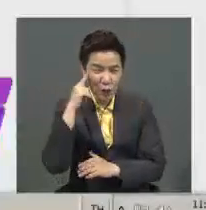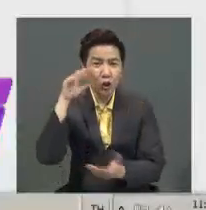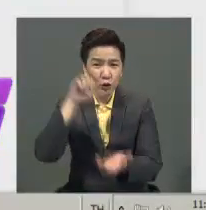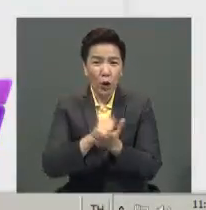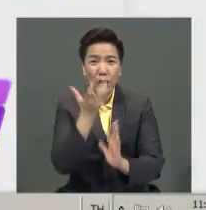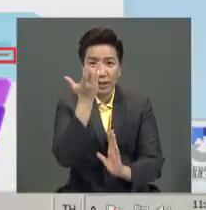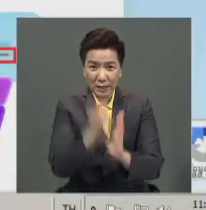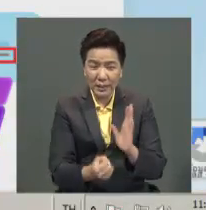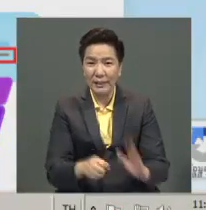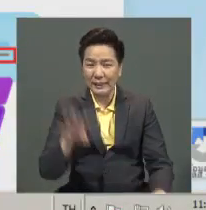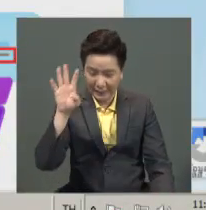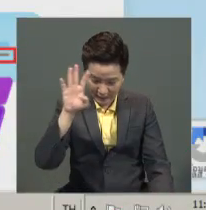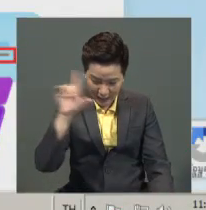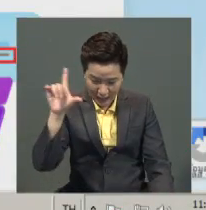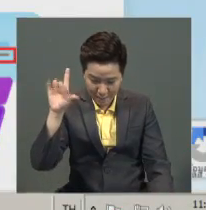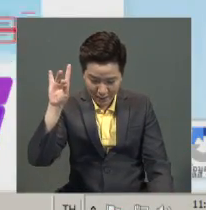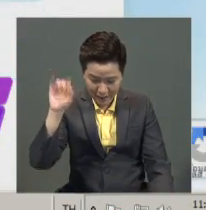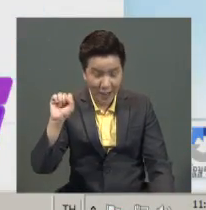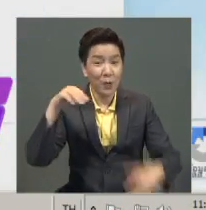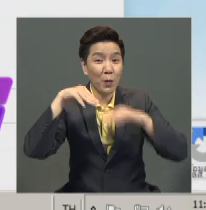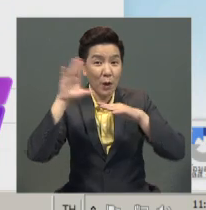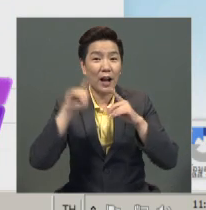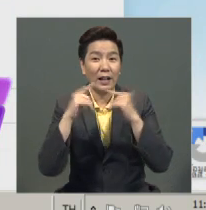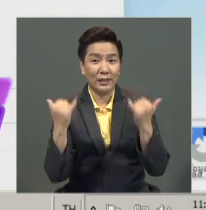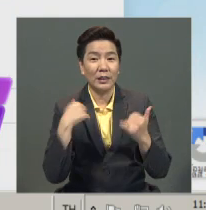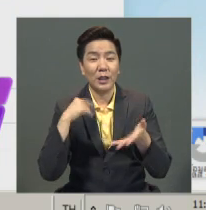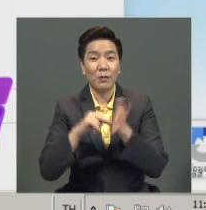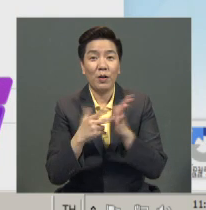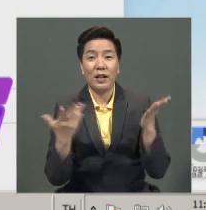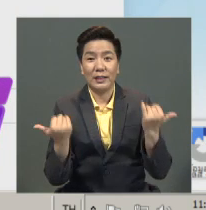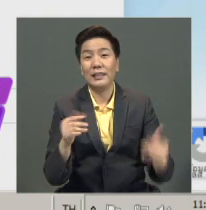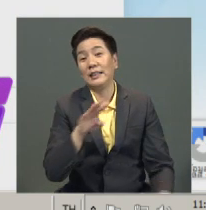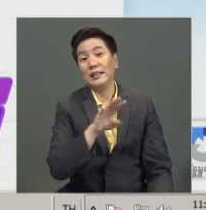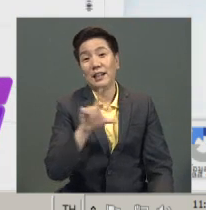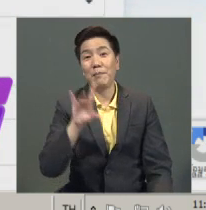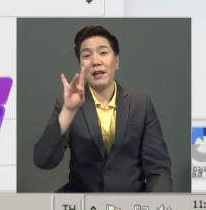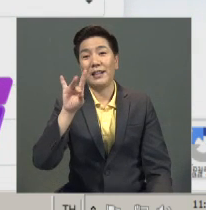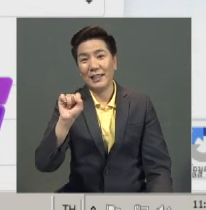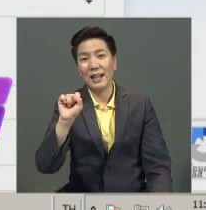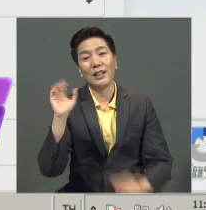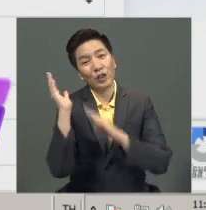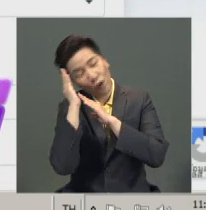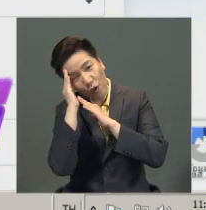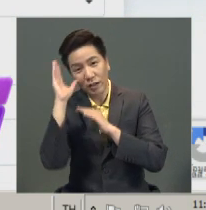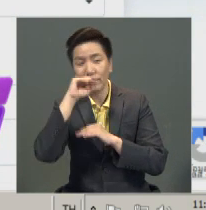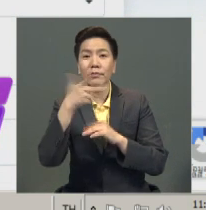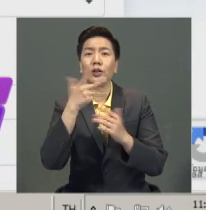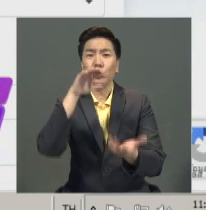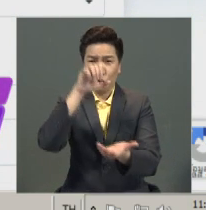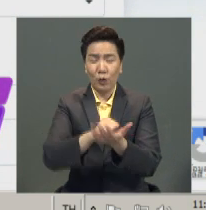บาทถึงสองแสนสิบยังเหลือให้เราจอยวัน4800000กว่าอ้ะ4800000กว่าคืนที่คุณคิดจะสามารถไปจองห้องพักตามสิทธิ์กันได้นะฮะ